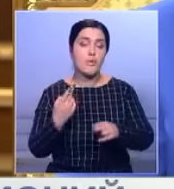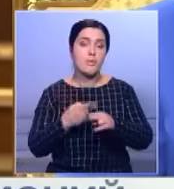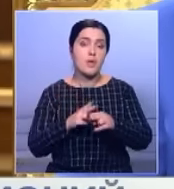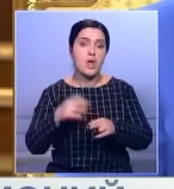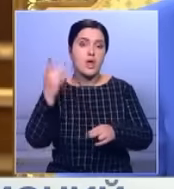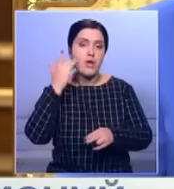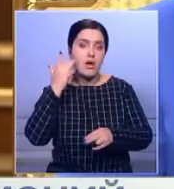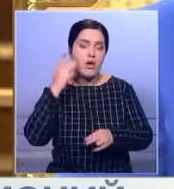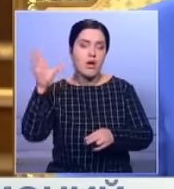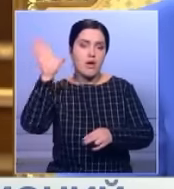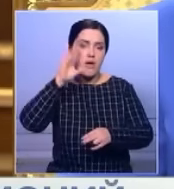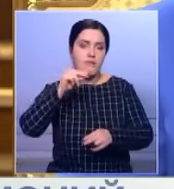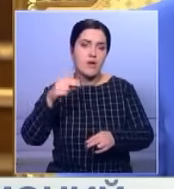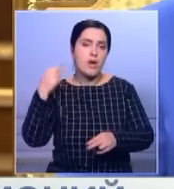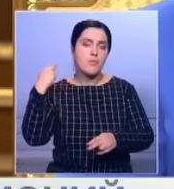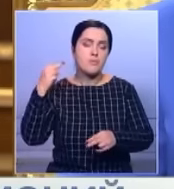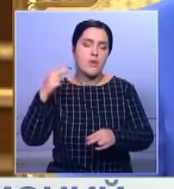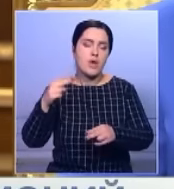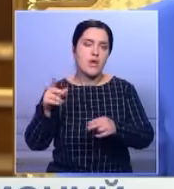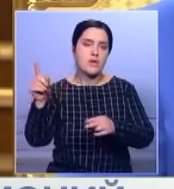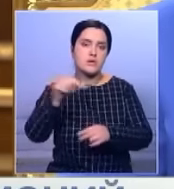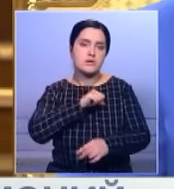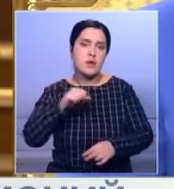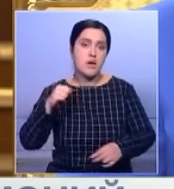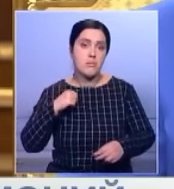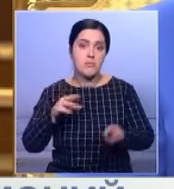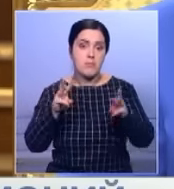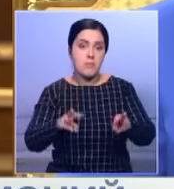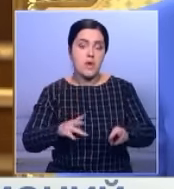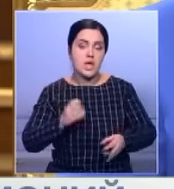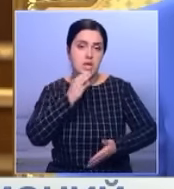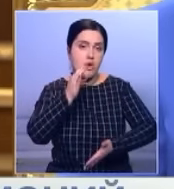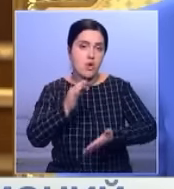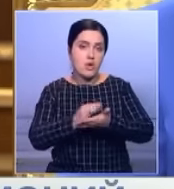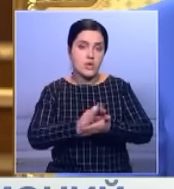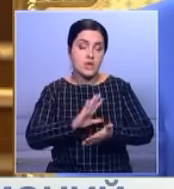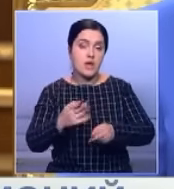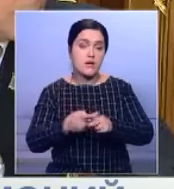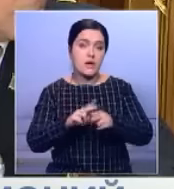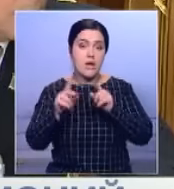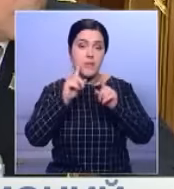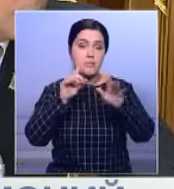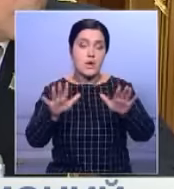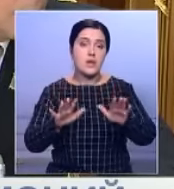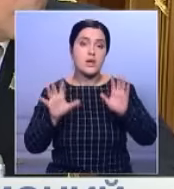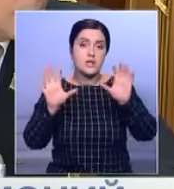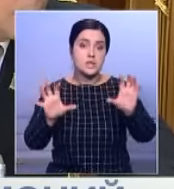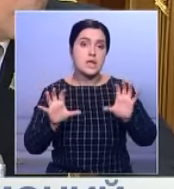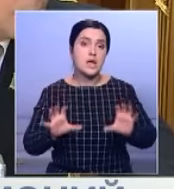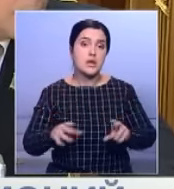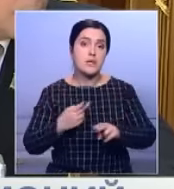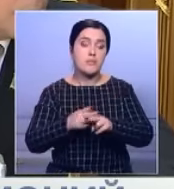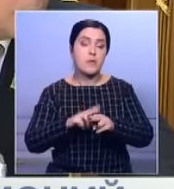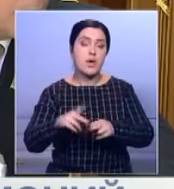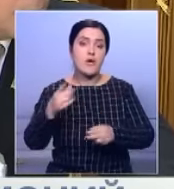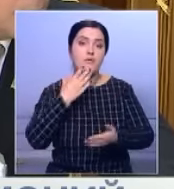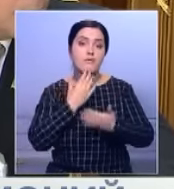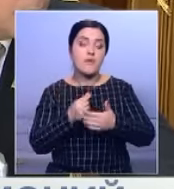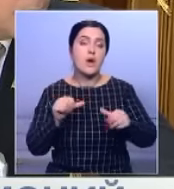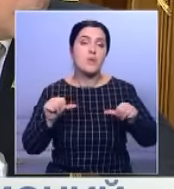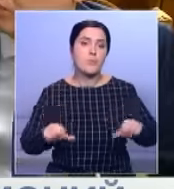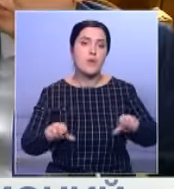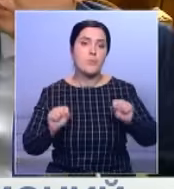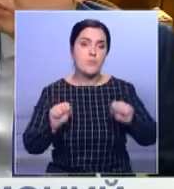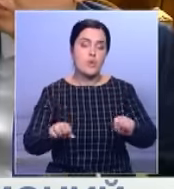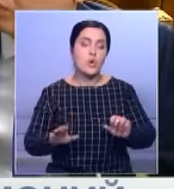во всем на президента, правительство практически не берет на себя ответственность. Парламент, как законодательная ветвь власти в рамках своих полномочий,